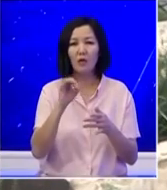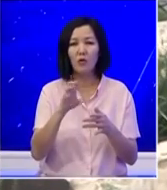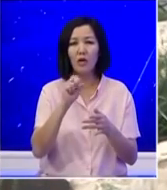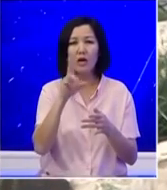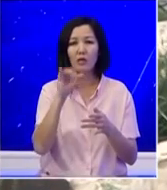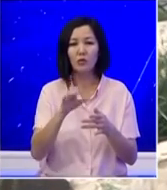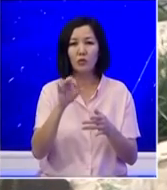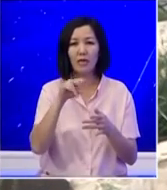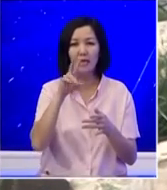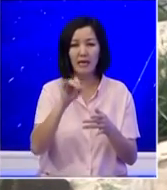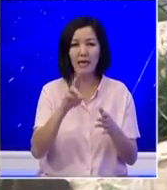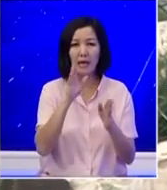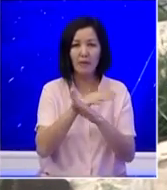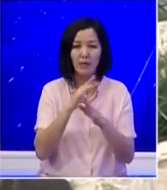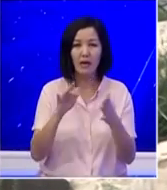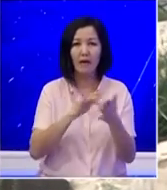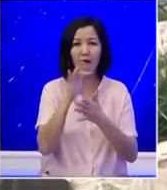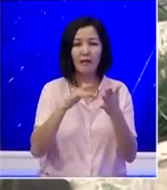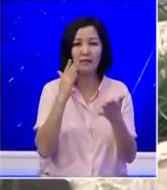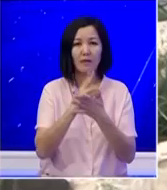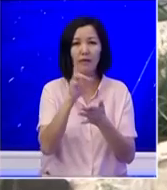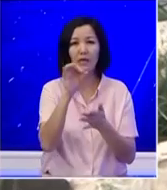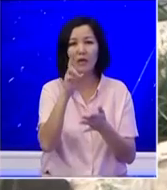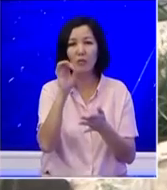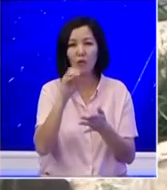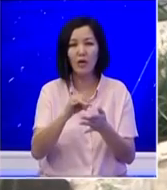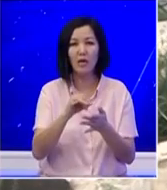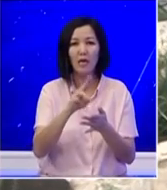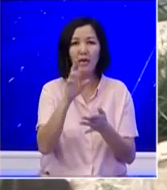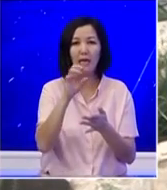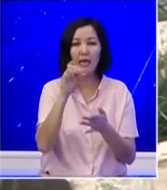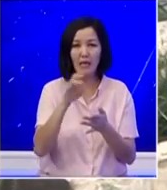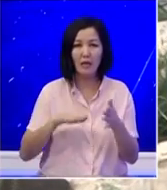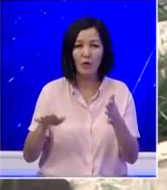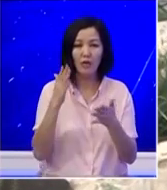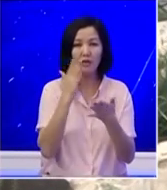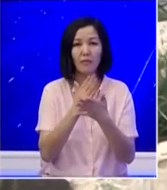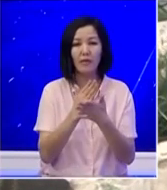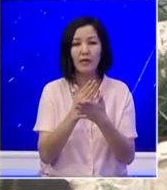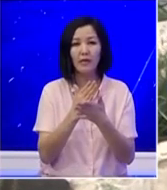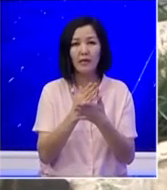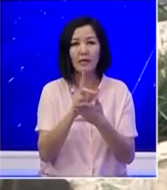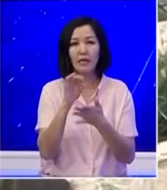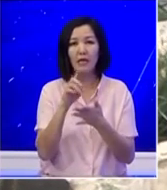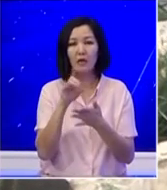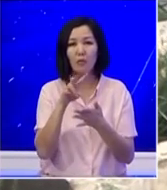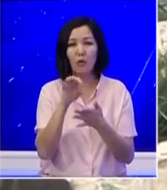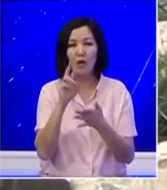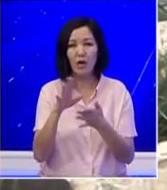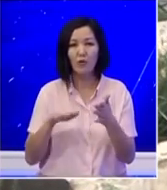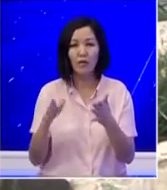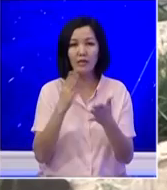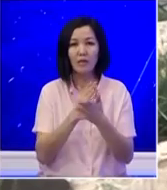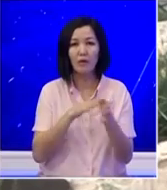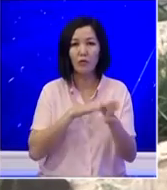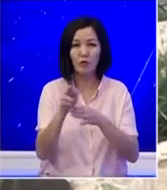ауданы, Іле ауданы, Қапшығайда бар, Кербұлақ, Кеген ауданы, Кербулақ ауданы бар. Осыларда осы